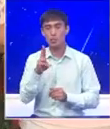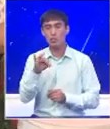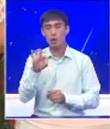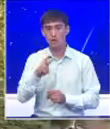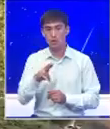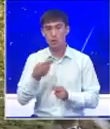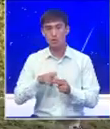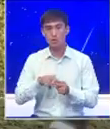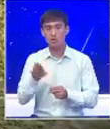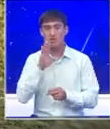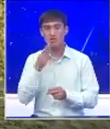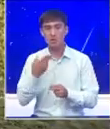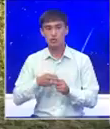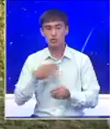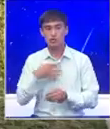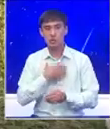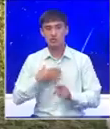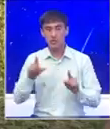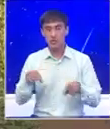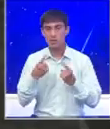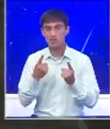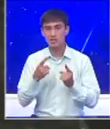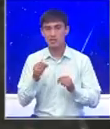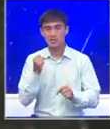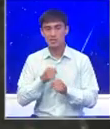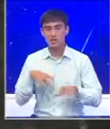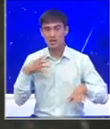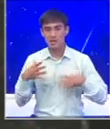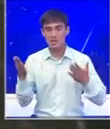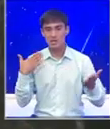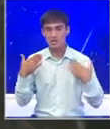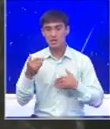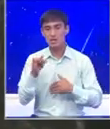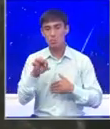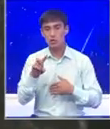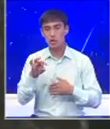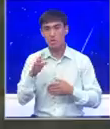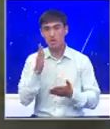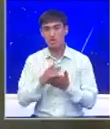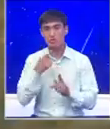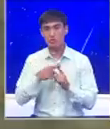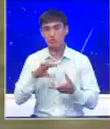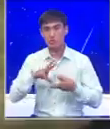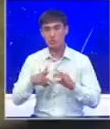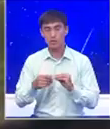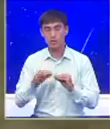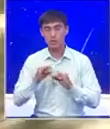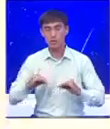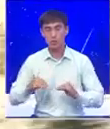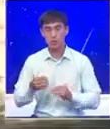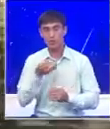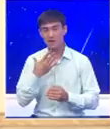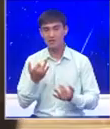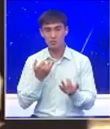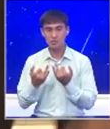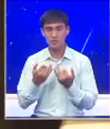А потому для девочки очень важна реабилитация. Занятия и иппотерапия дают заметный результат. К тому же ребенку очень нравится